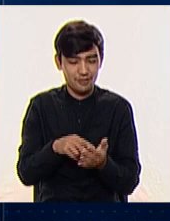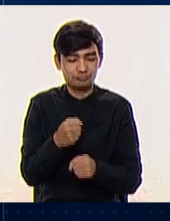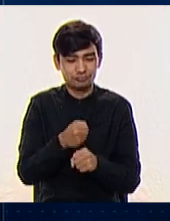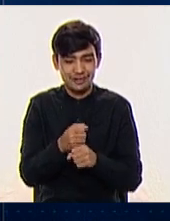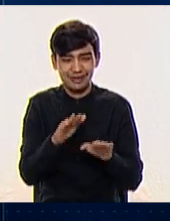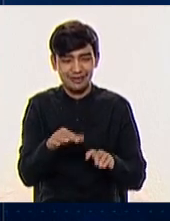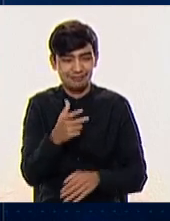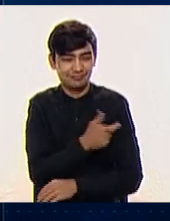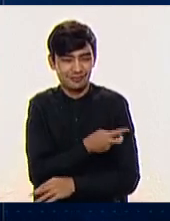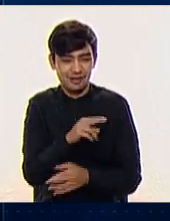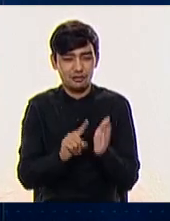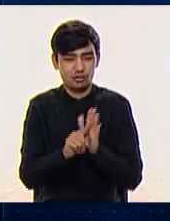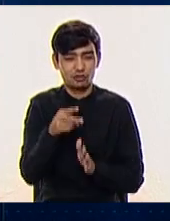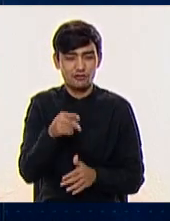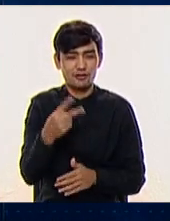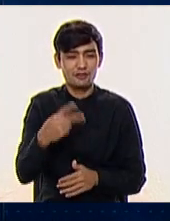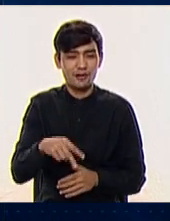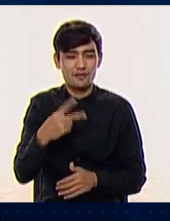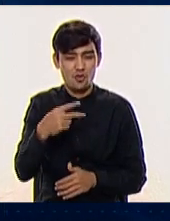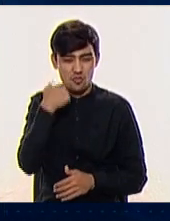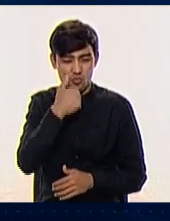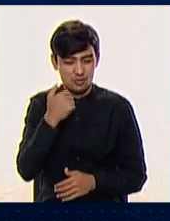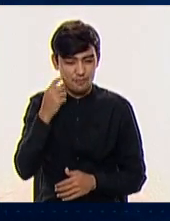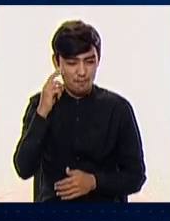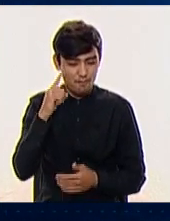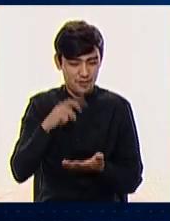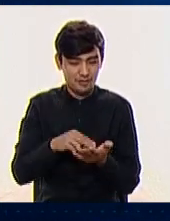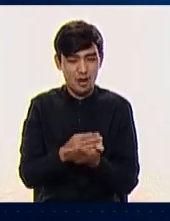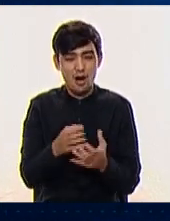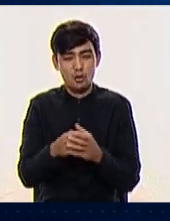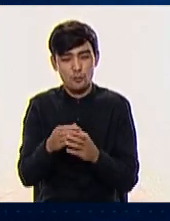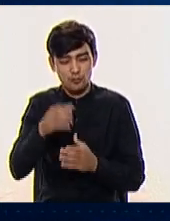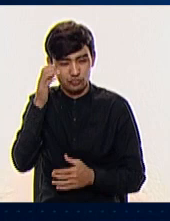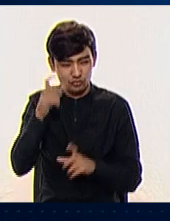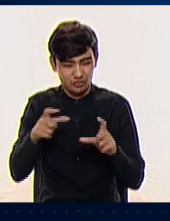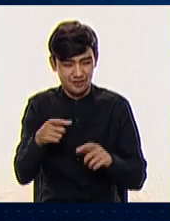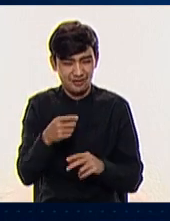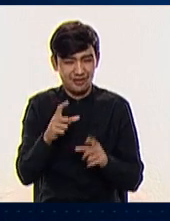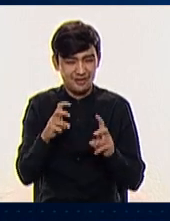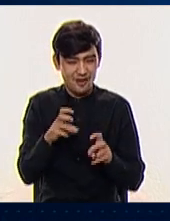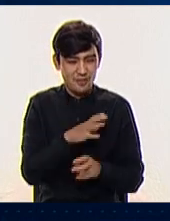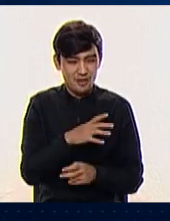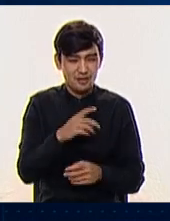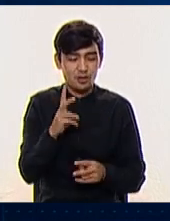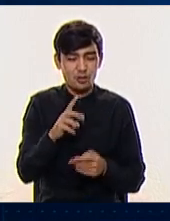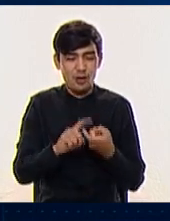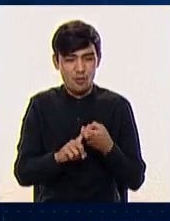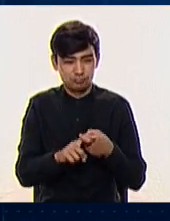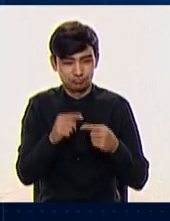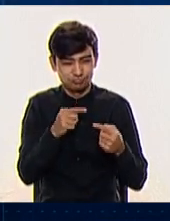детскую вакцинацию в начале 2022 года. Тем временем группа ученых, так называемых охотников за